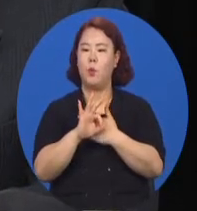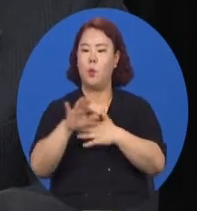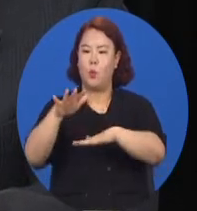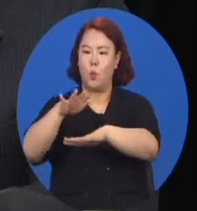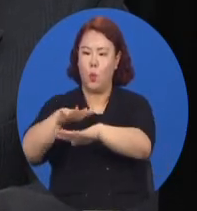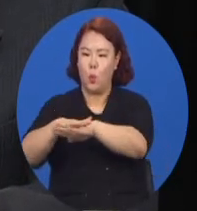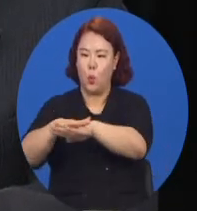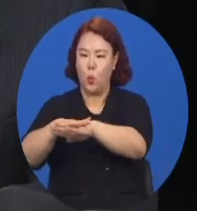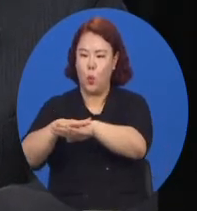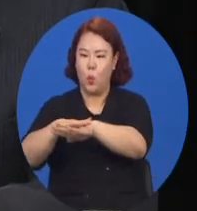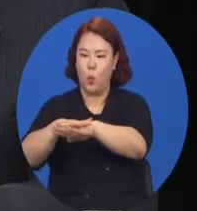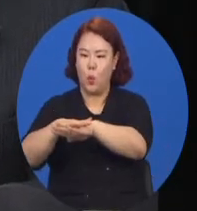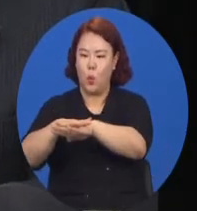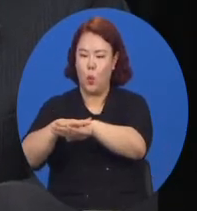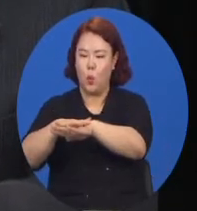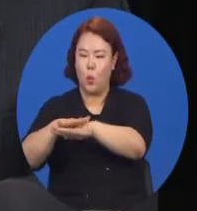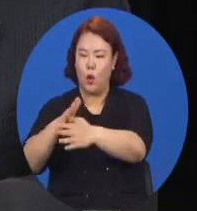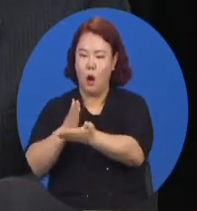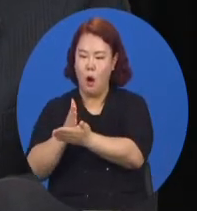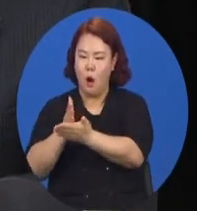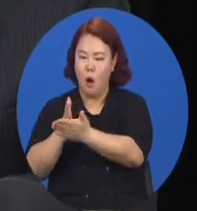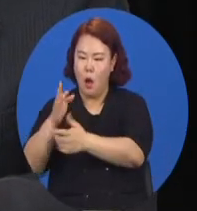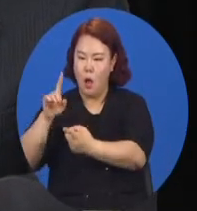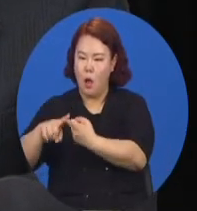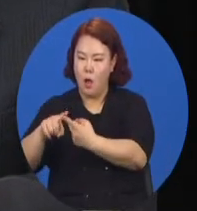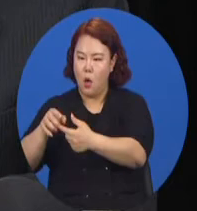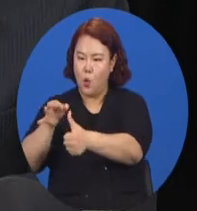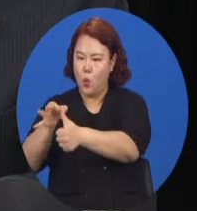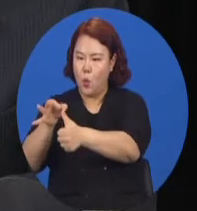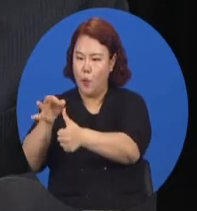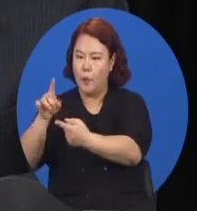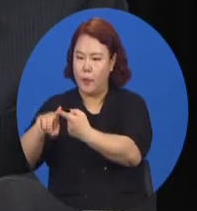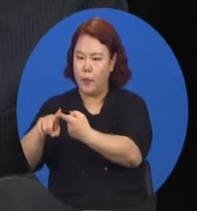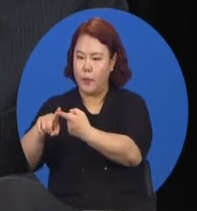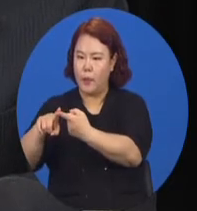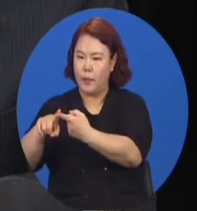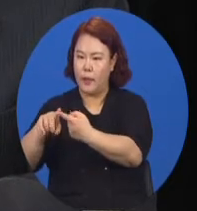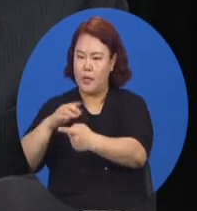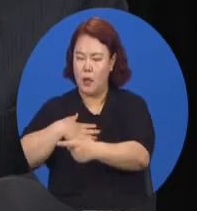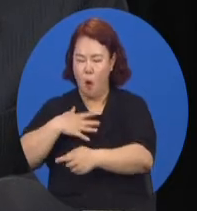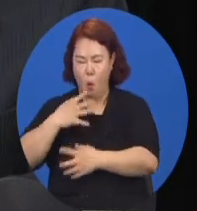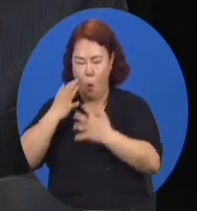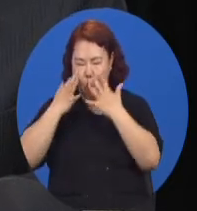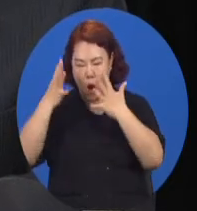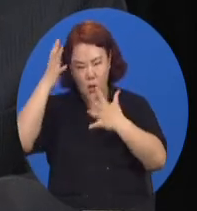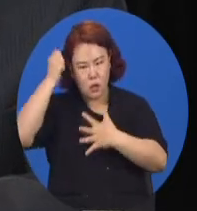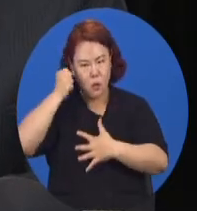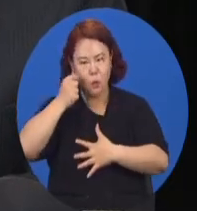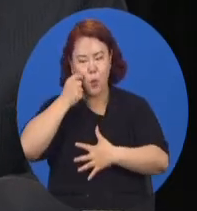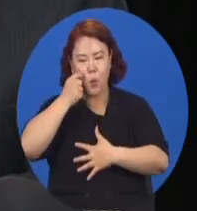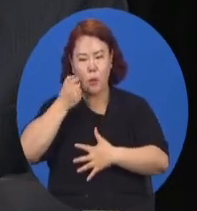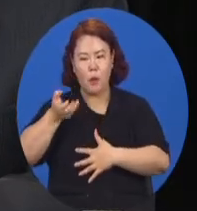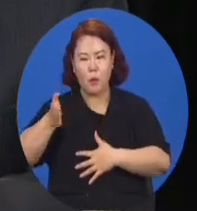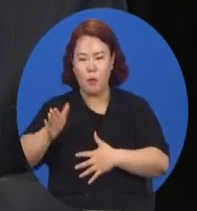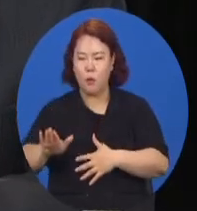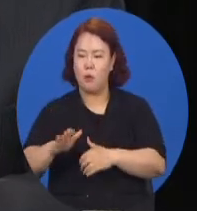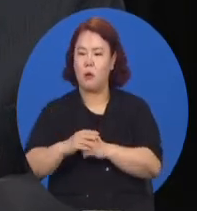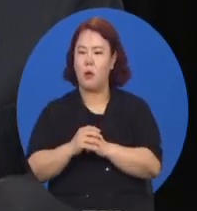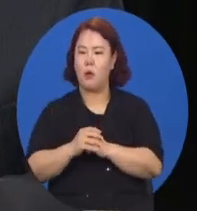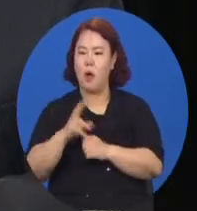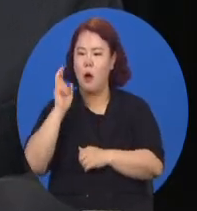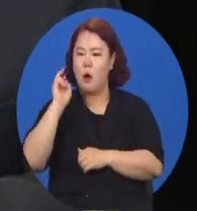농업 부분에 우리가 주는 그런 돈들은 제가 지금 기억을 정확히 못 하겠는데